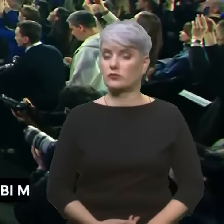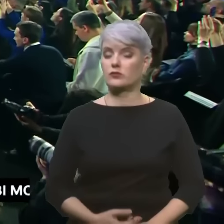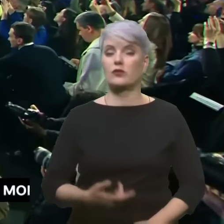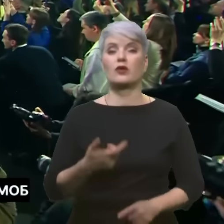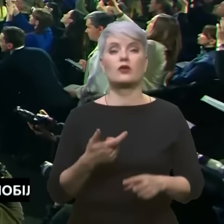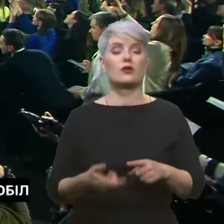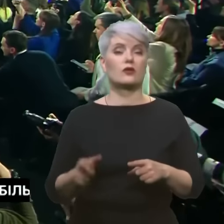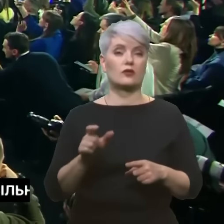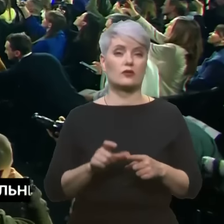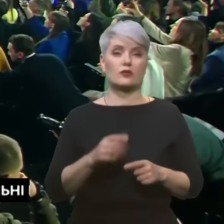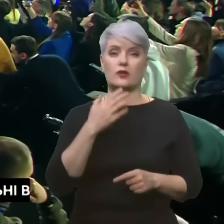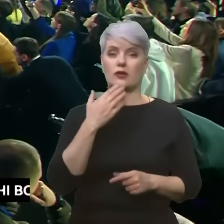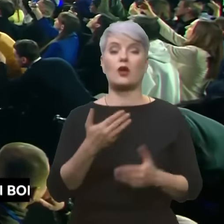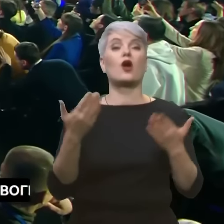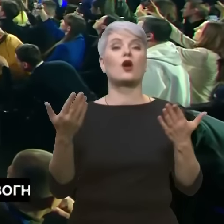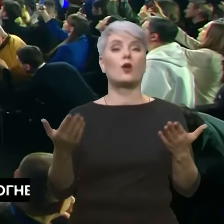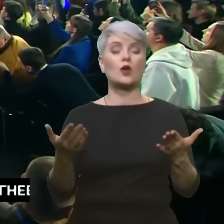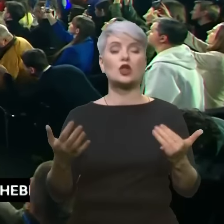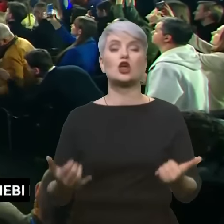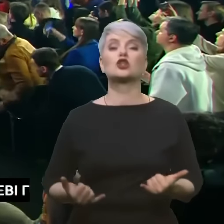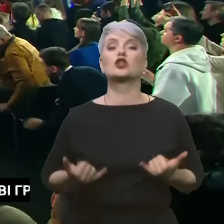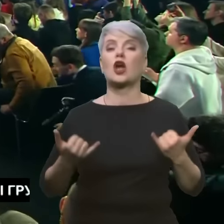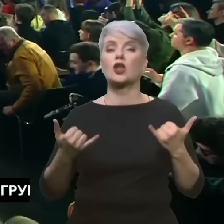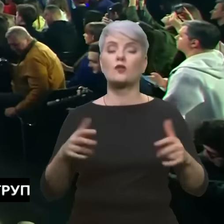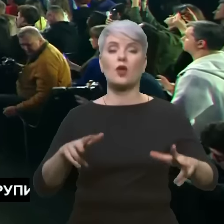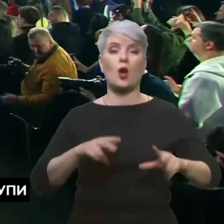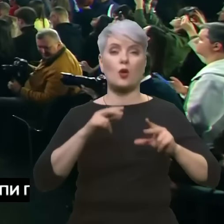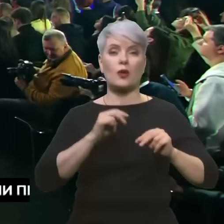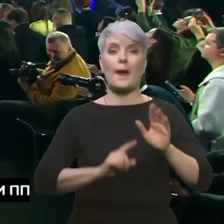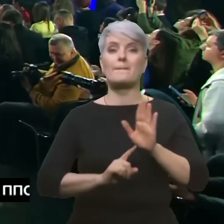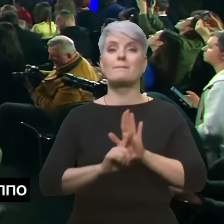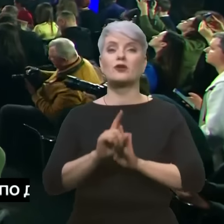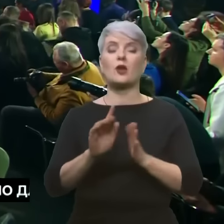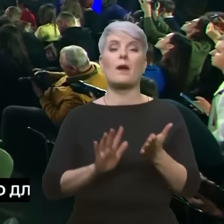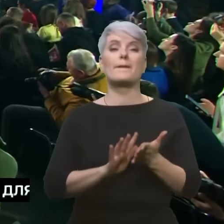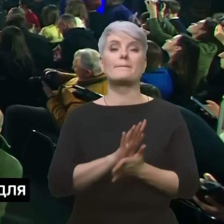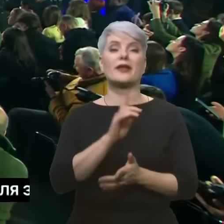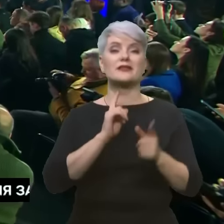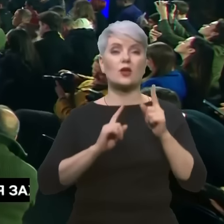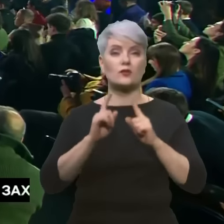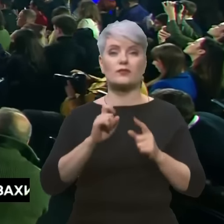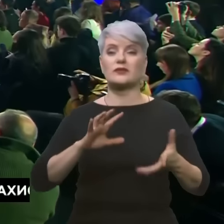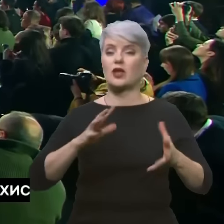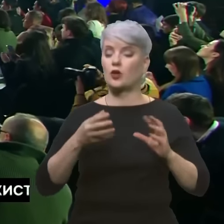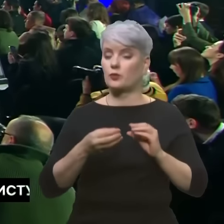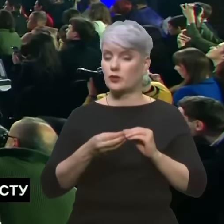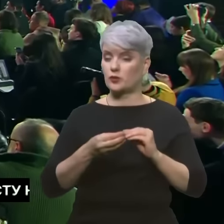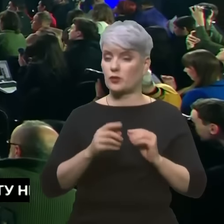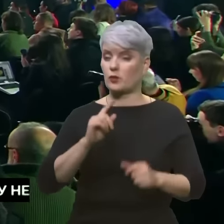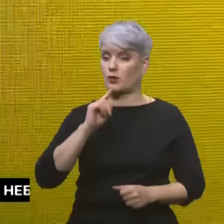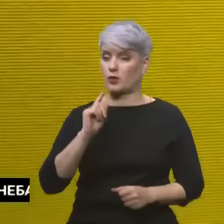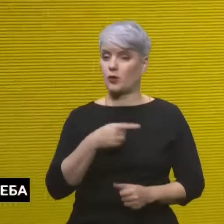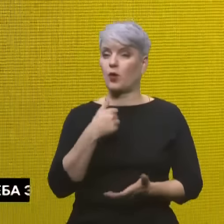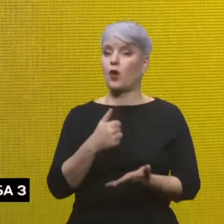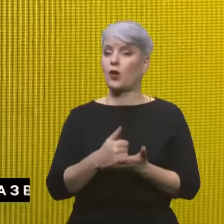Дуже дякую. Отже, шановні колеги, починаємо прес-конференцію за підсумками року. Головний підсумок, на нашу думку,